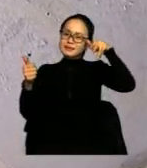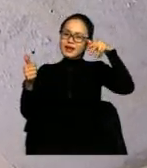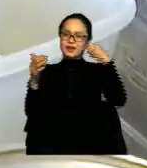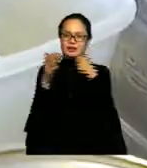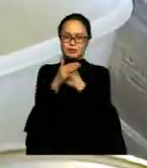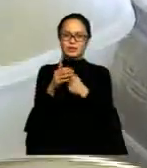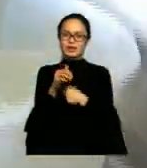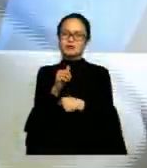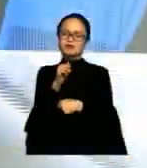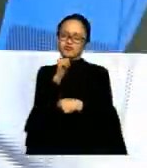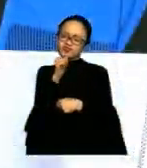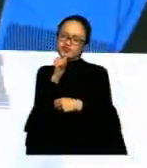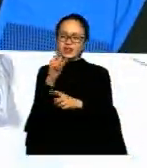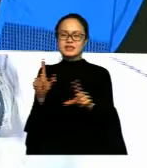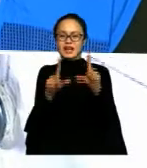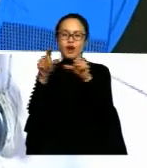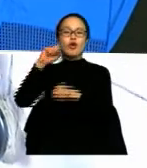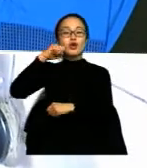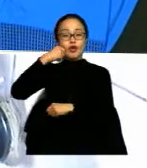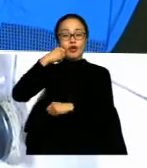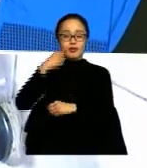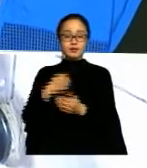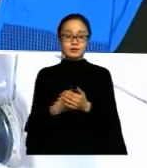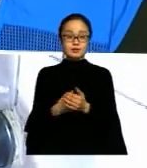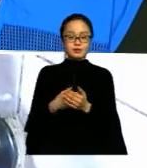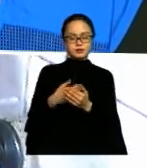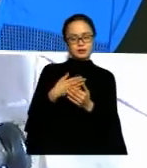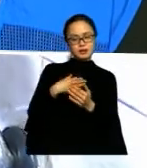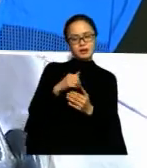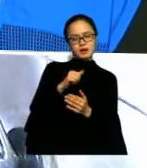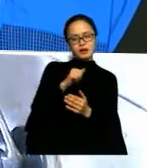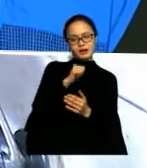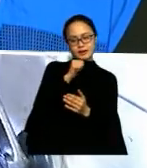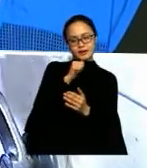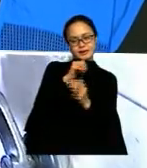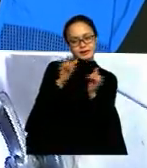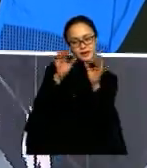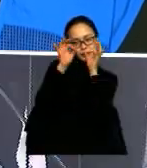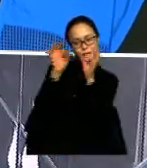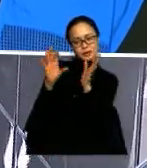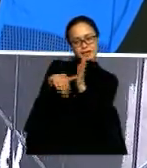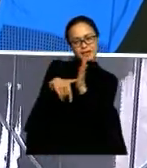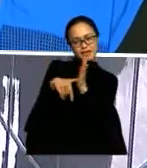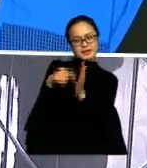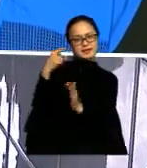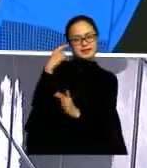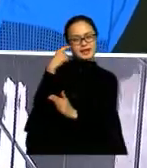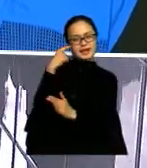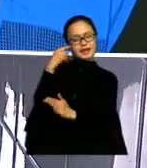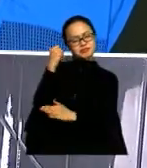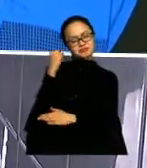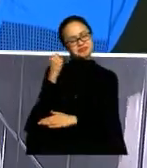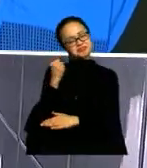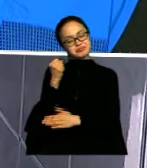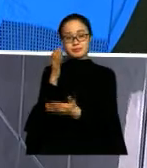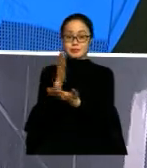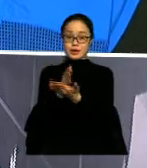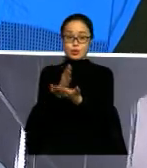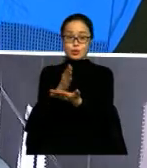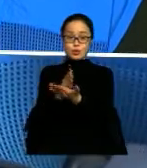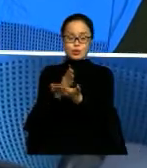형편입니다. 다른 분들 볼 때 좀 더 편견을 가지고 보는 게 아니라 선입견이나 그런 거 없이 조금